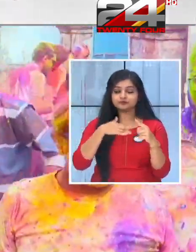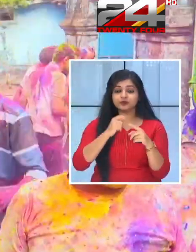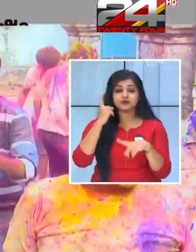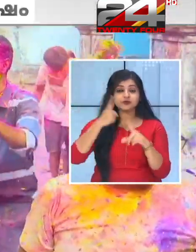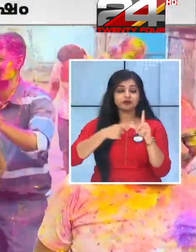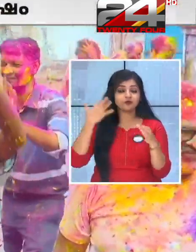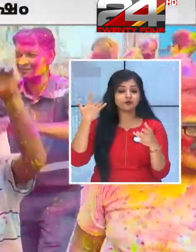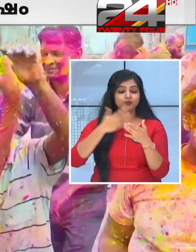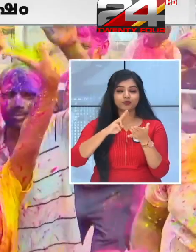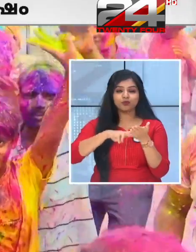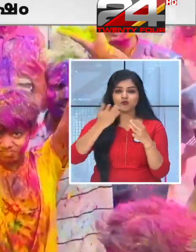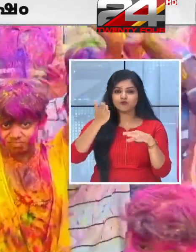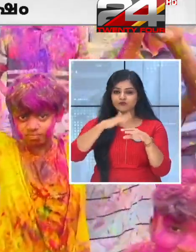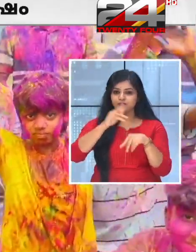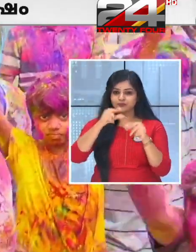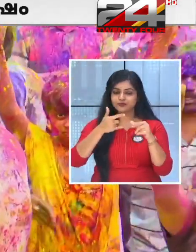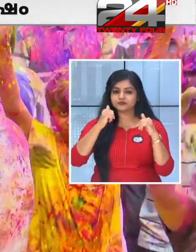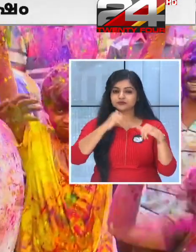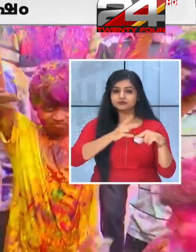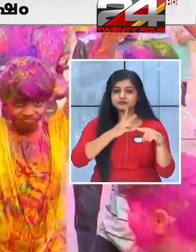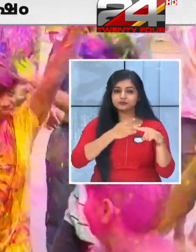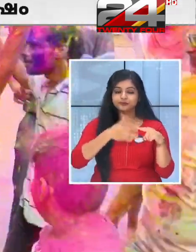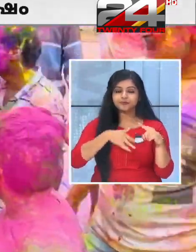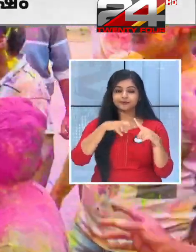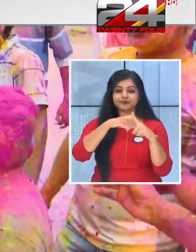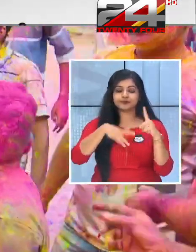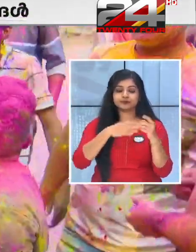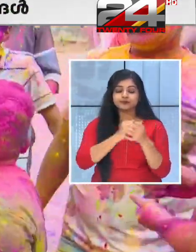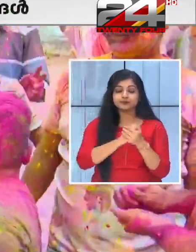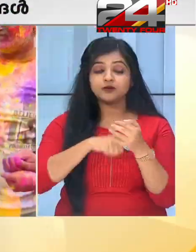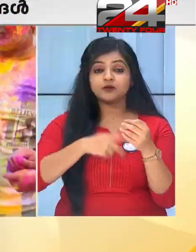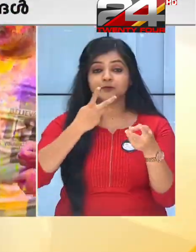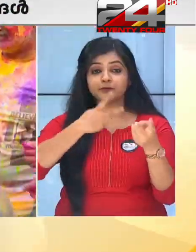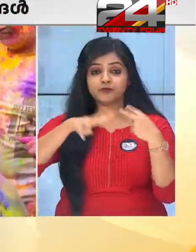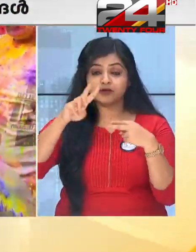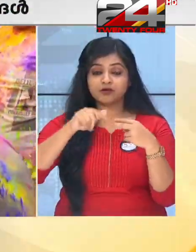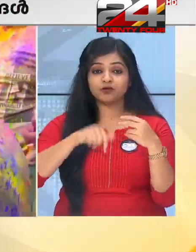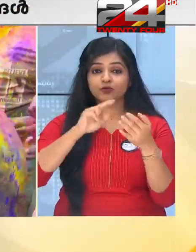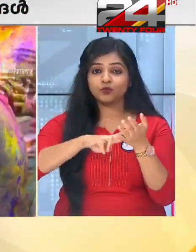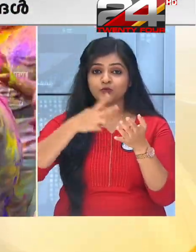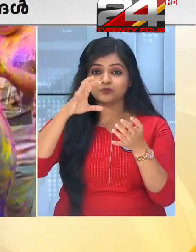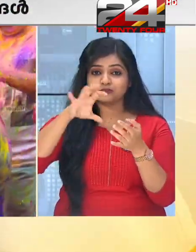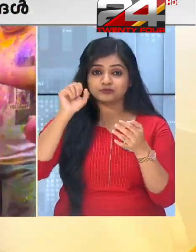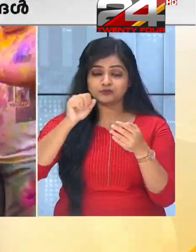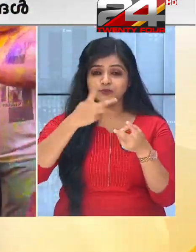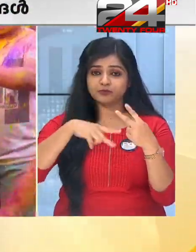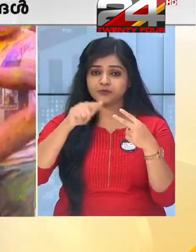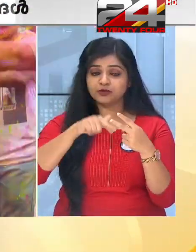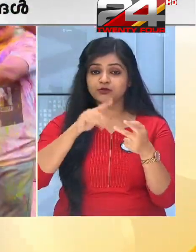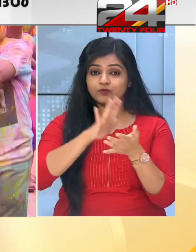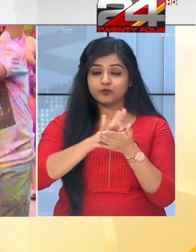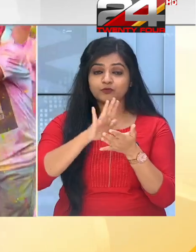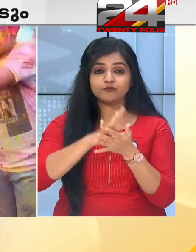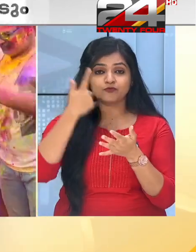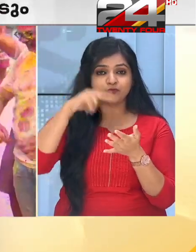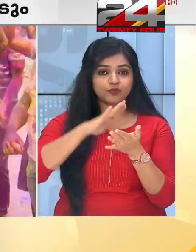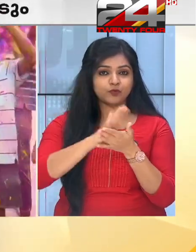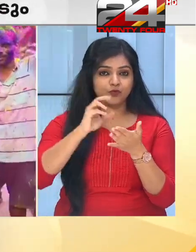താമസിക്കുന്ന ആളുകളാണ് ഇവർ. പ്രത്യേകിച്ച് നാട്ടിൽ ഹോളി ആഘോഷത്തിനായി ഇവർ നാട്ടിലേക്കൊന്നും പോവാറില്ല. ഇവിടെ തന്നെ ഈ ഗുജറാത്തി സ്ട്രീറ്റിൽ തന്നെയാണ് ആഘോഷങ്ങളെല്ലാം